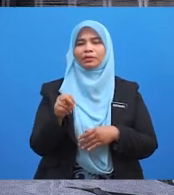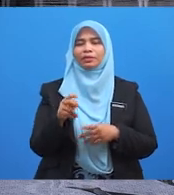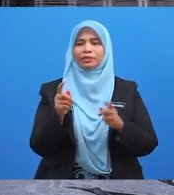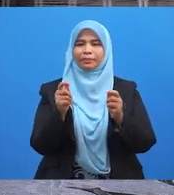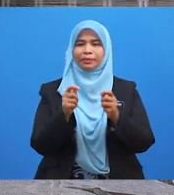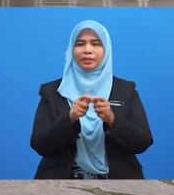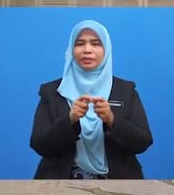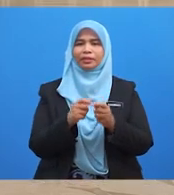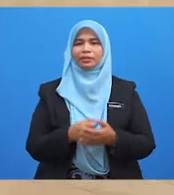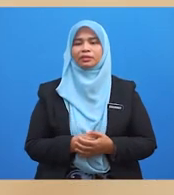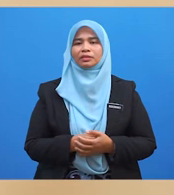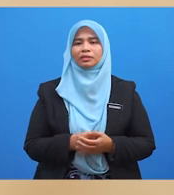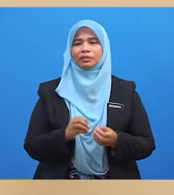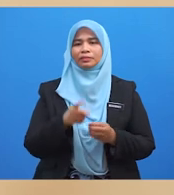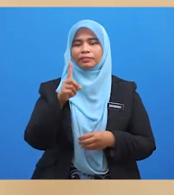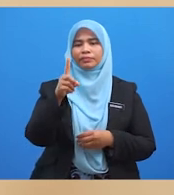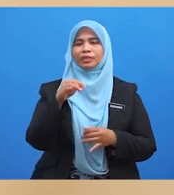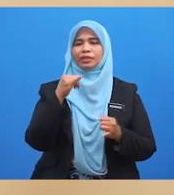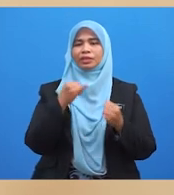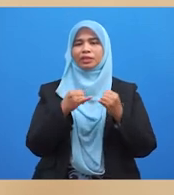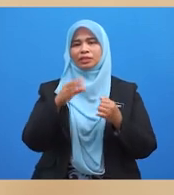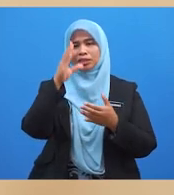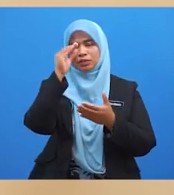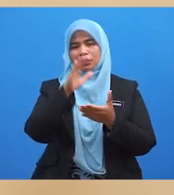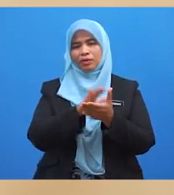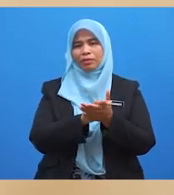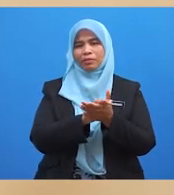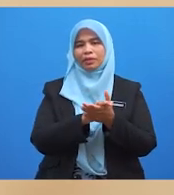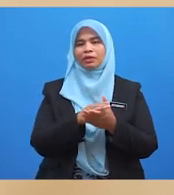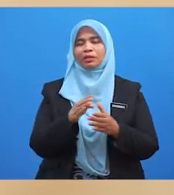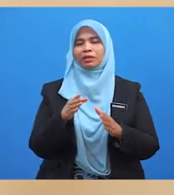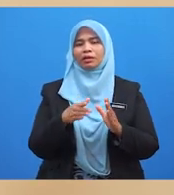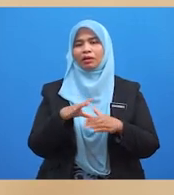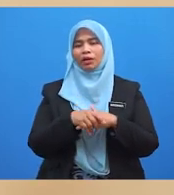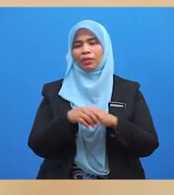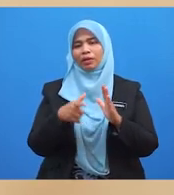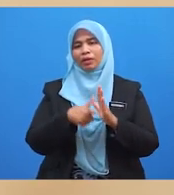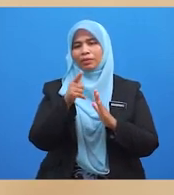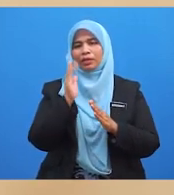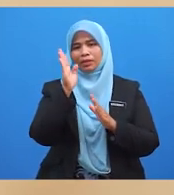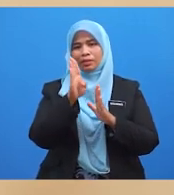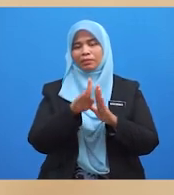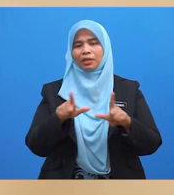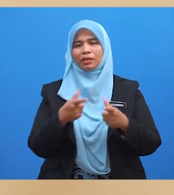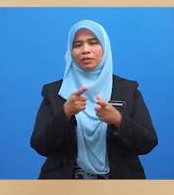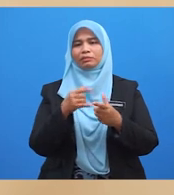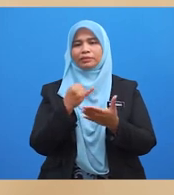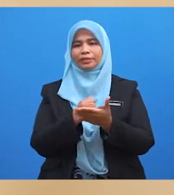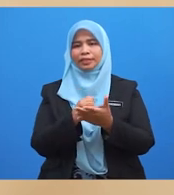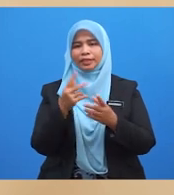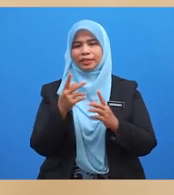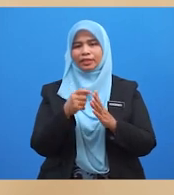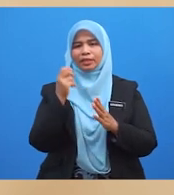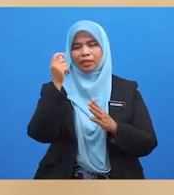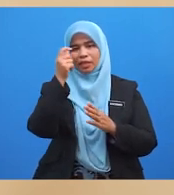seperti pertama, jika suami berpoligami akan berlaku kezaliman terhadap nafkah